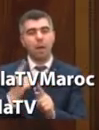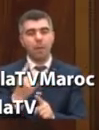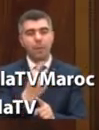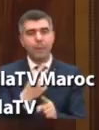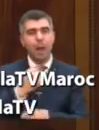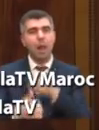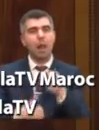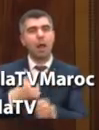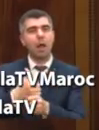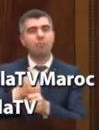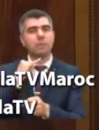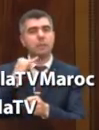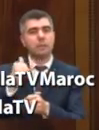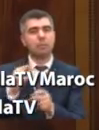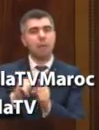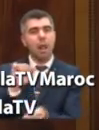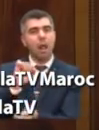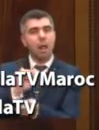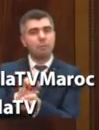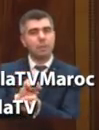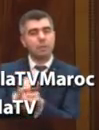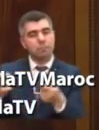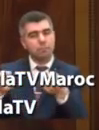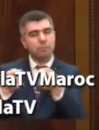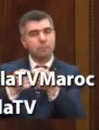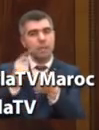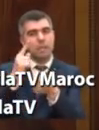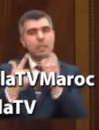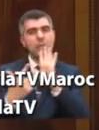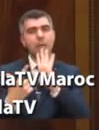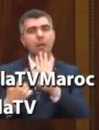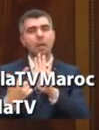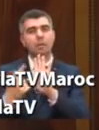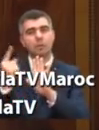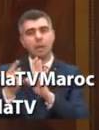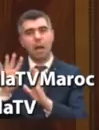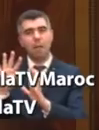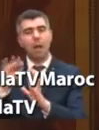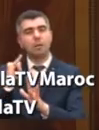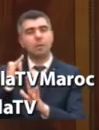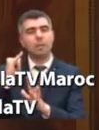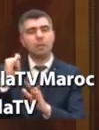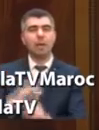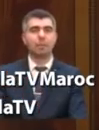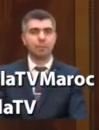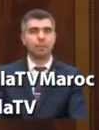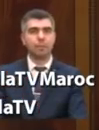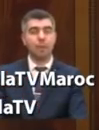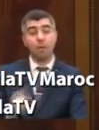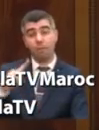الفلسطيني الذي يوافق 17 أبريل من كل سنة، وهو